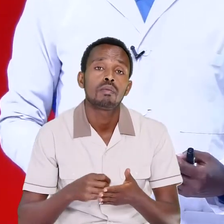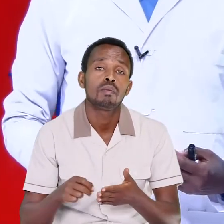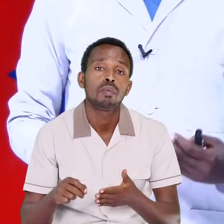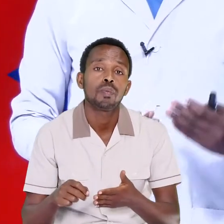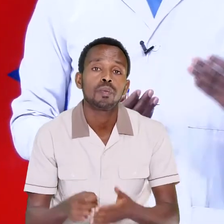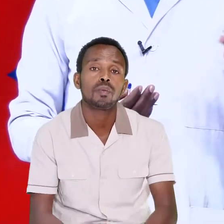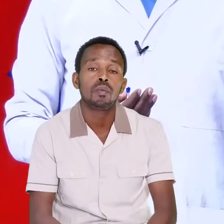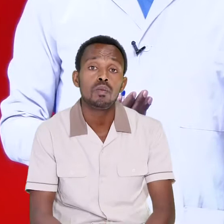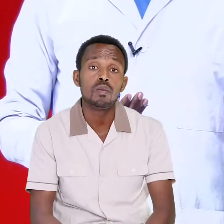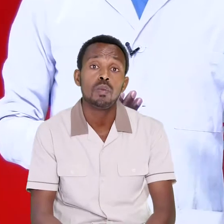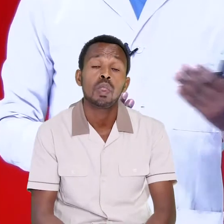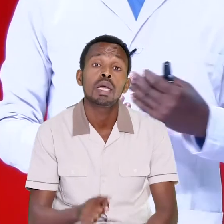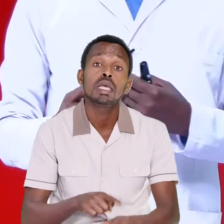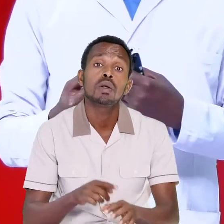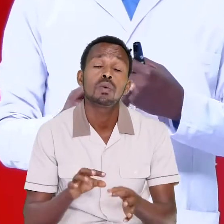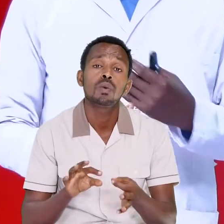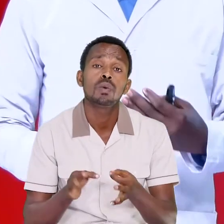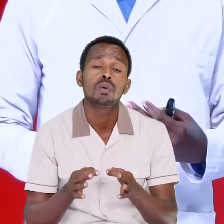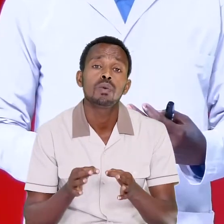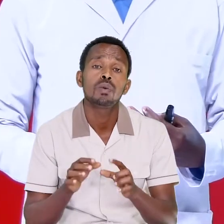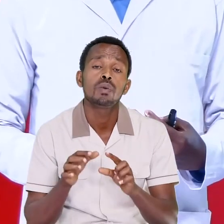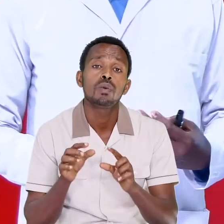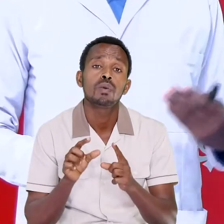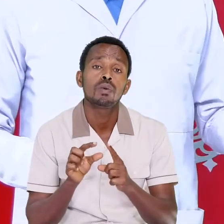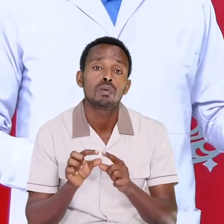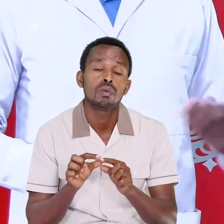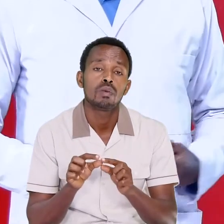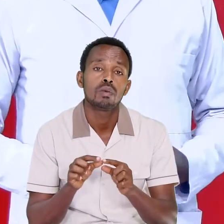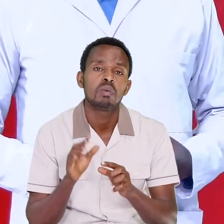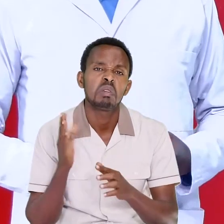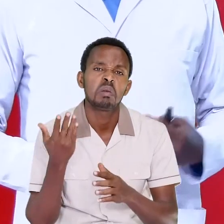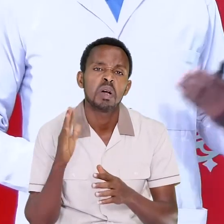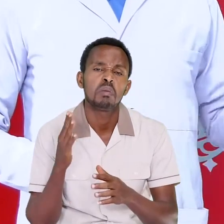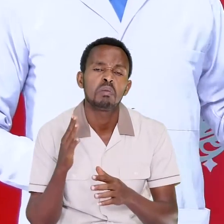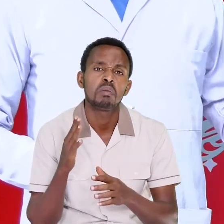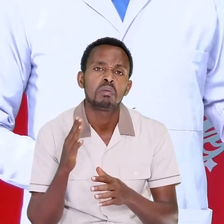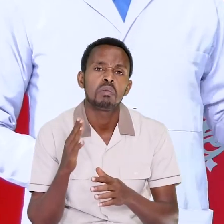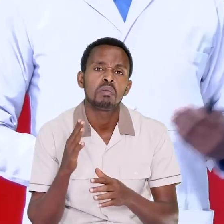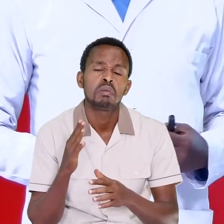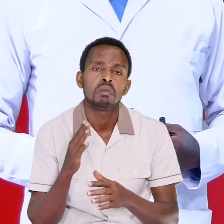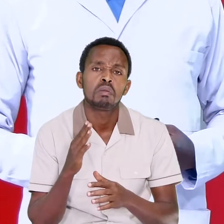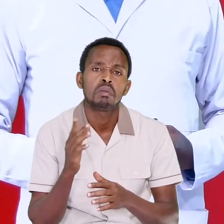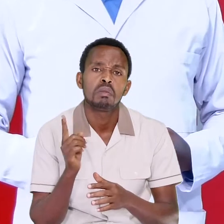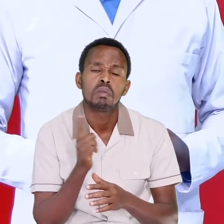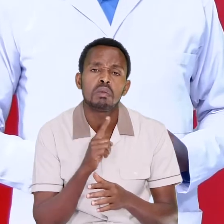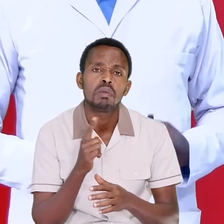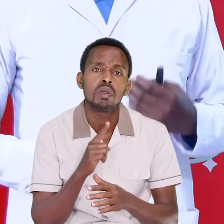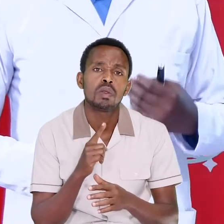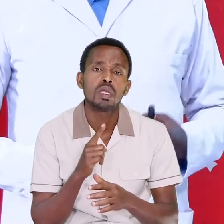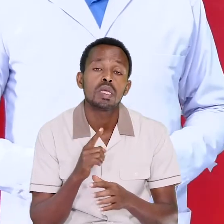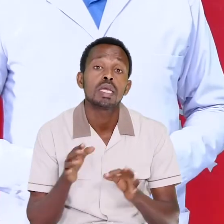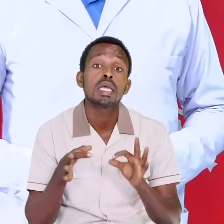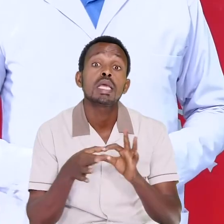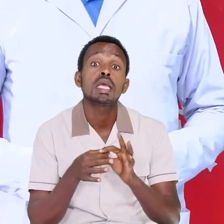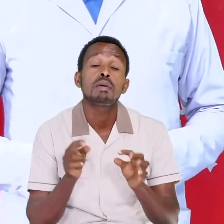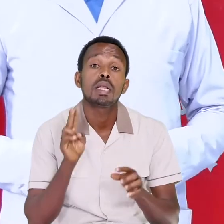hima adda addaa keessatti barreessine yeroo hiika jechoota kanaa tilmaamnu maal ta'uu danda'a? Mee hima lama isinii barreesseen